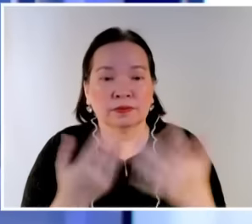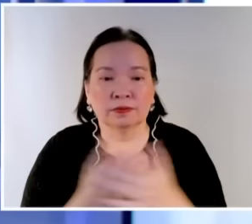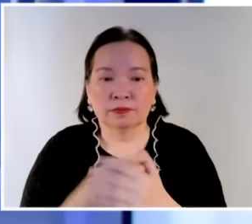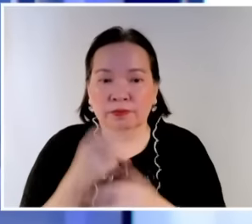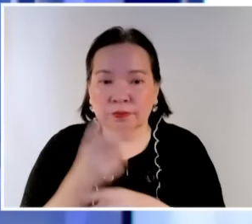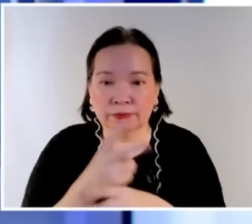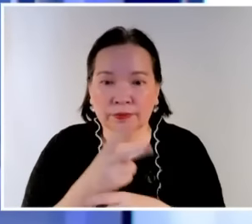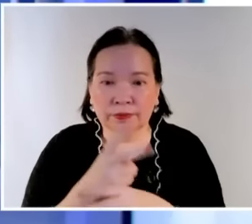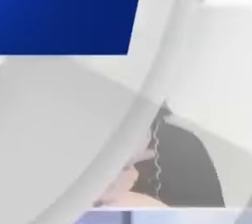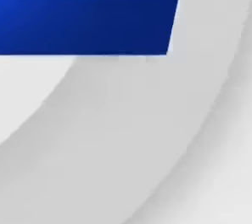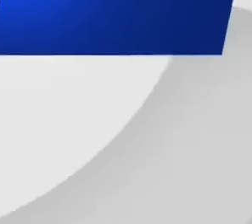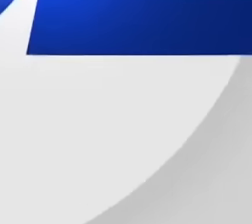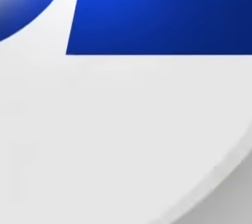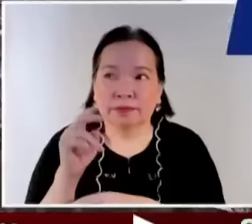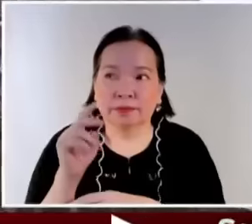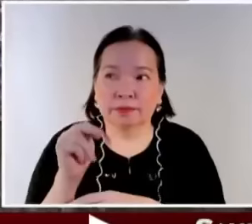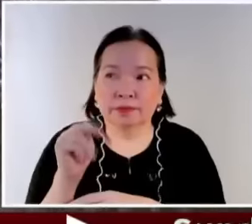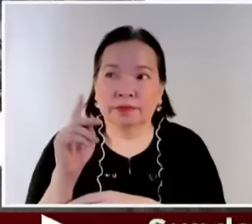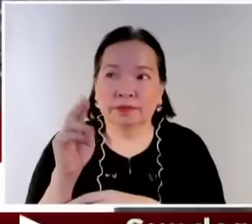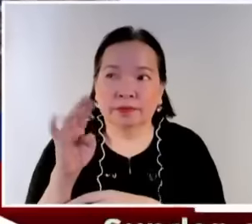Andrea Tagines.